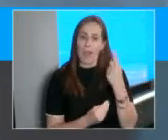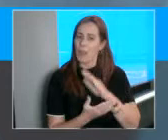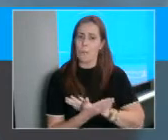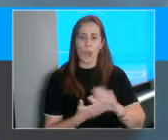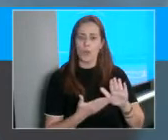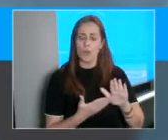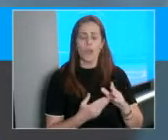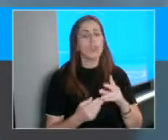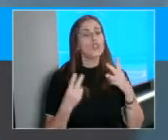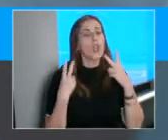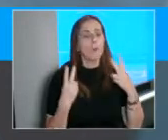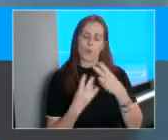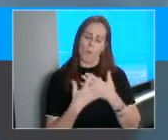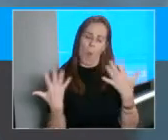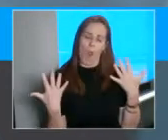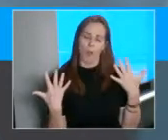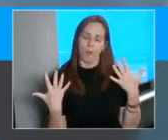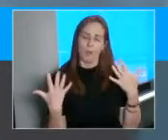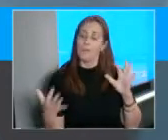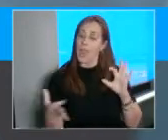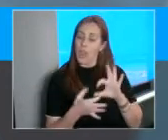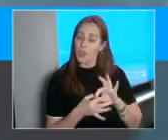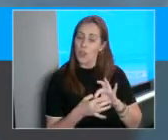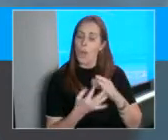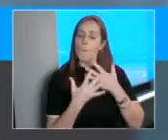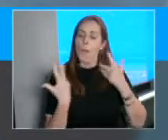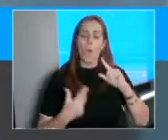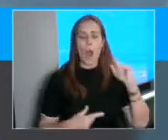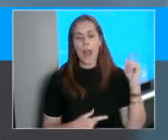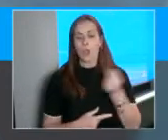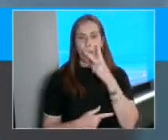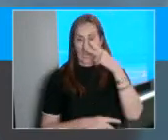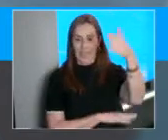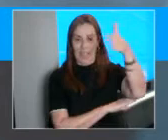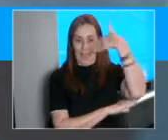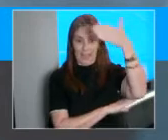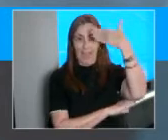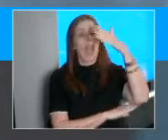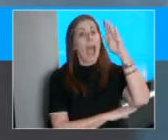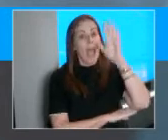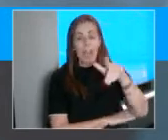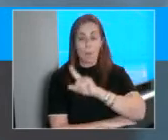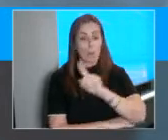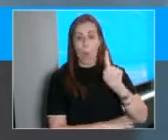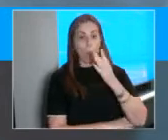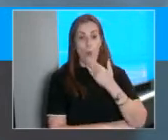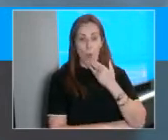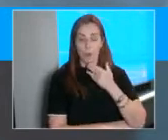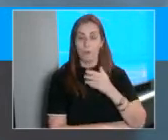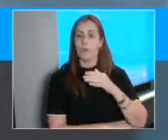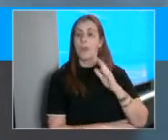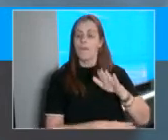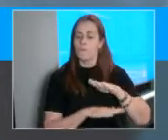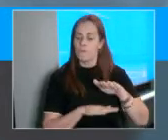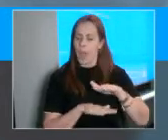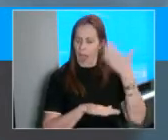פשוט, שמשמעותו ברורה, ושהקשרו יהיה מובן לכל מי שיראה אותו, גם אם אינו יהודי. ואכן